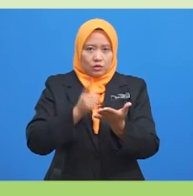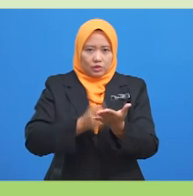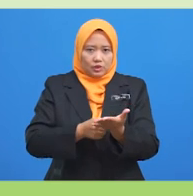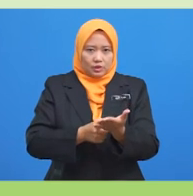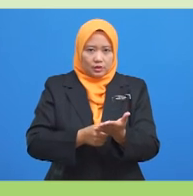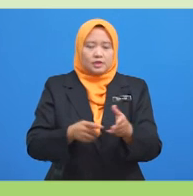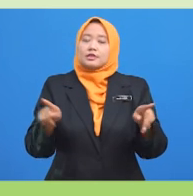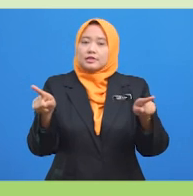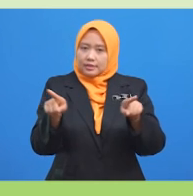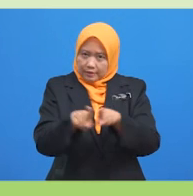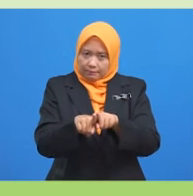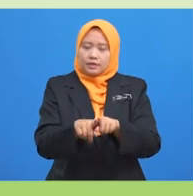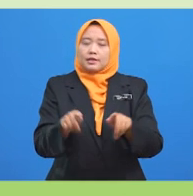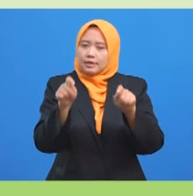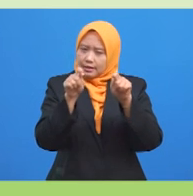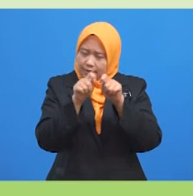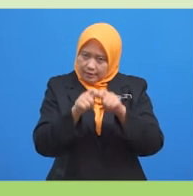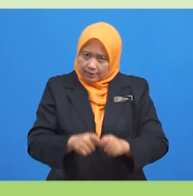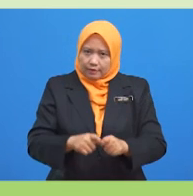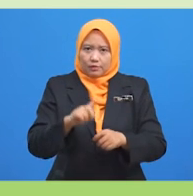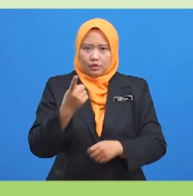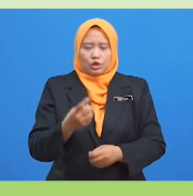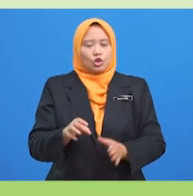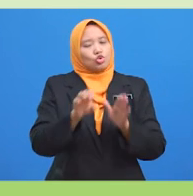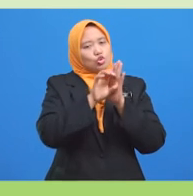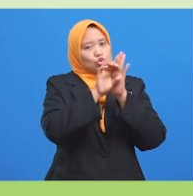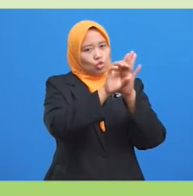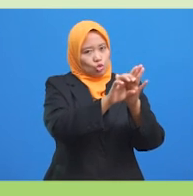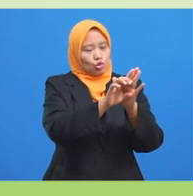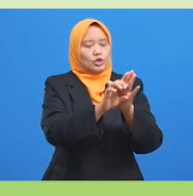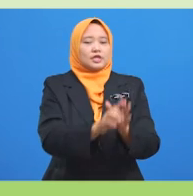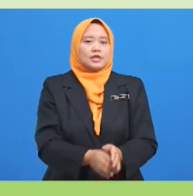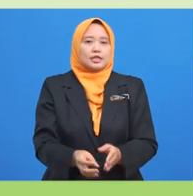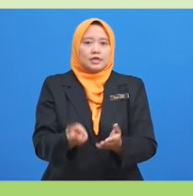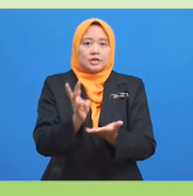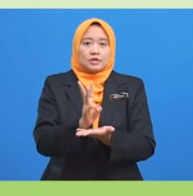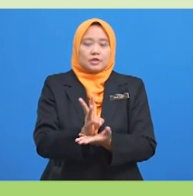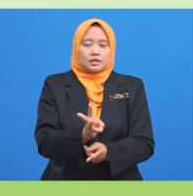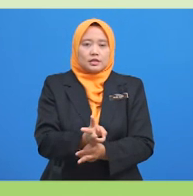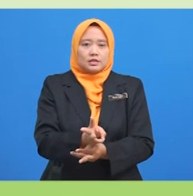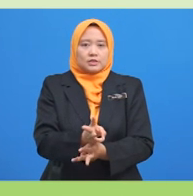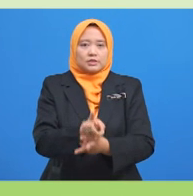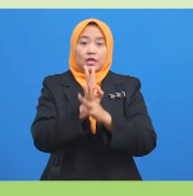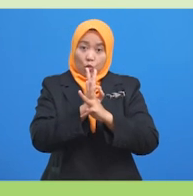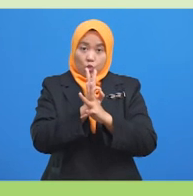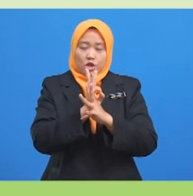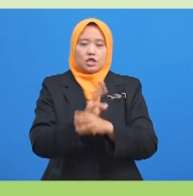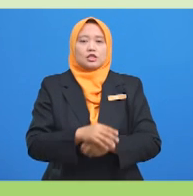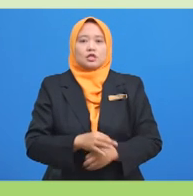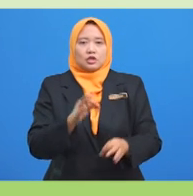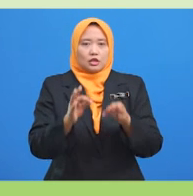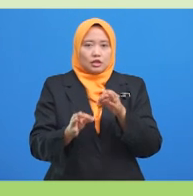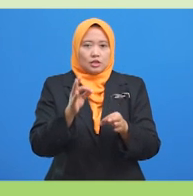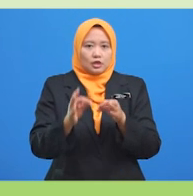tetap. Sebagai contoh, sewa. Apabila kuantiti barang yang dikeluarkan atau output meningkat